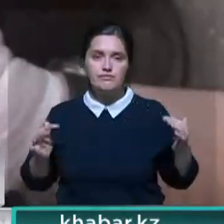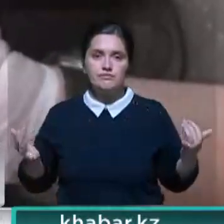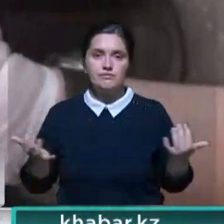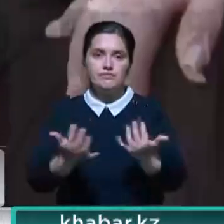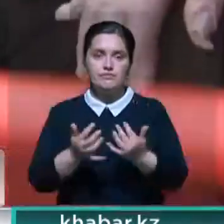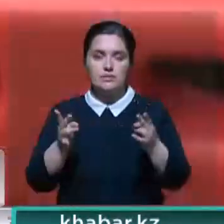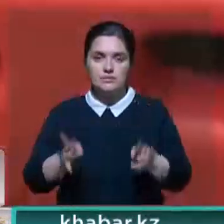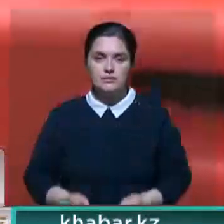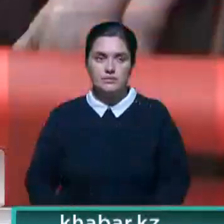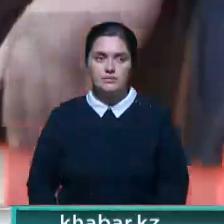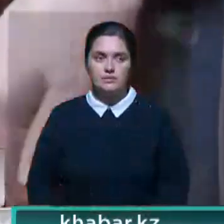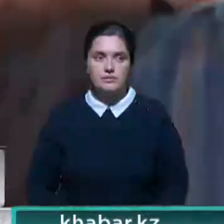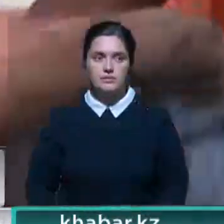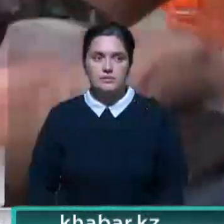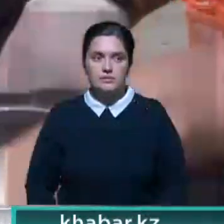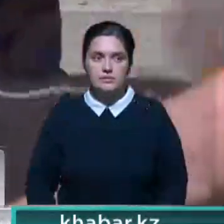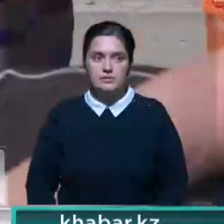трагедии.